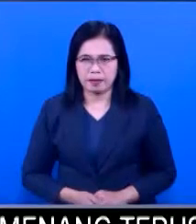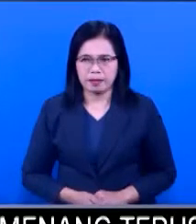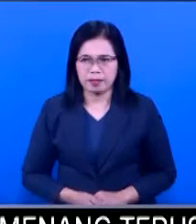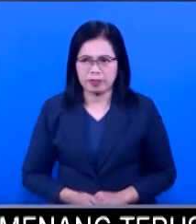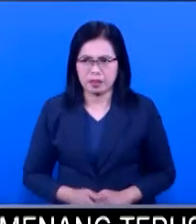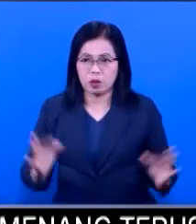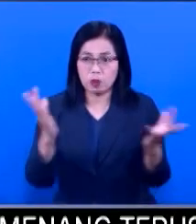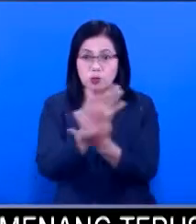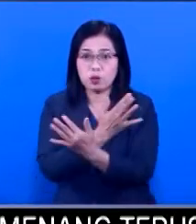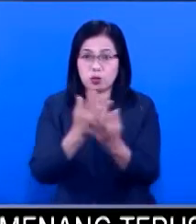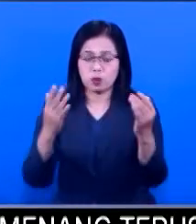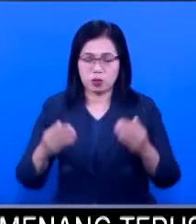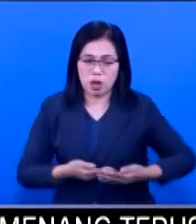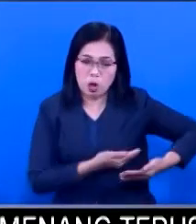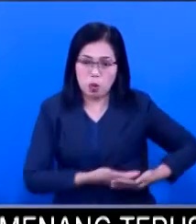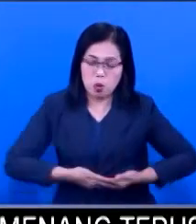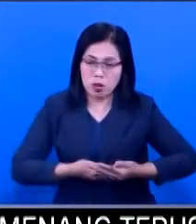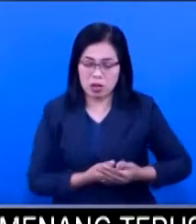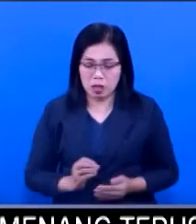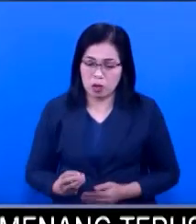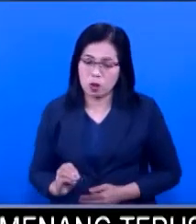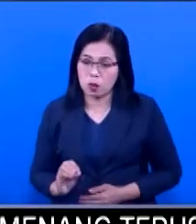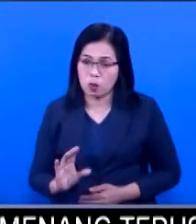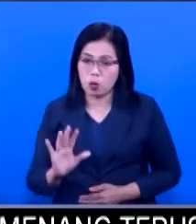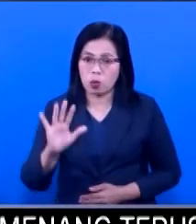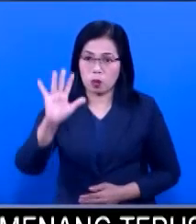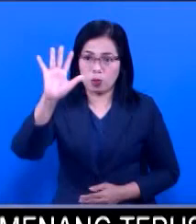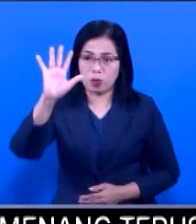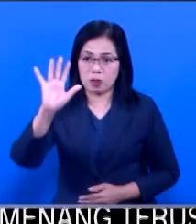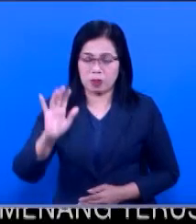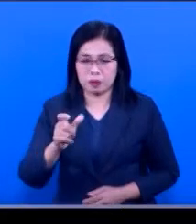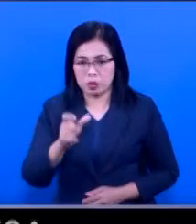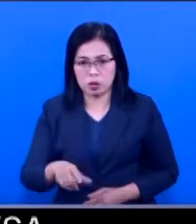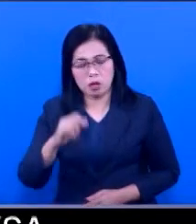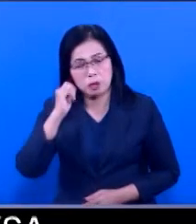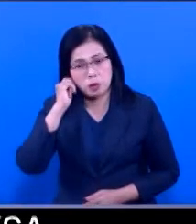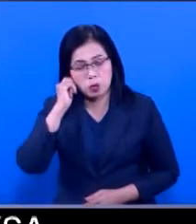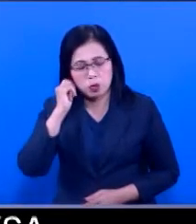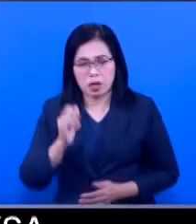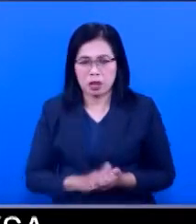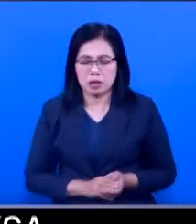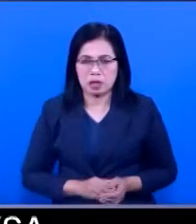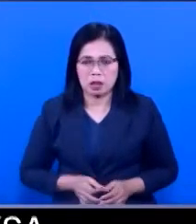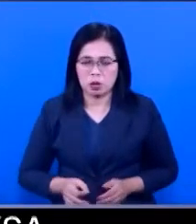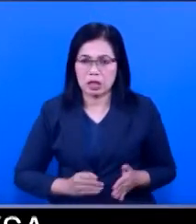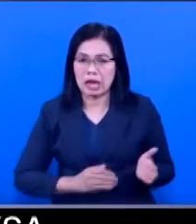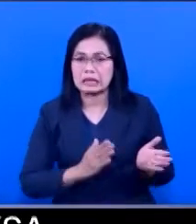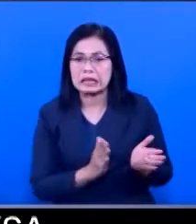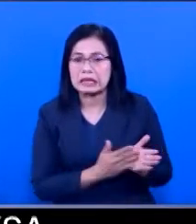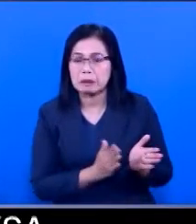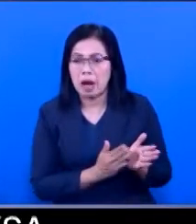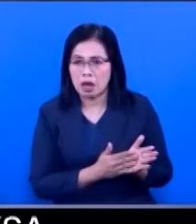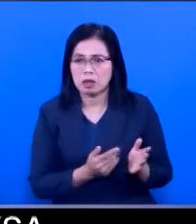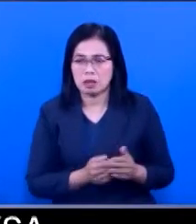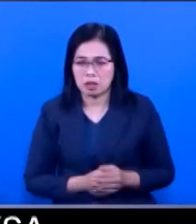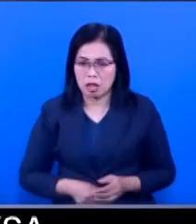Di tengah ramainya boneka arwah atau spirit doll di kalangan figur publik, seorang perempuan di Cimahi, Jawa Barat mengkoleksi ratusan boneka mirip